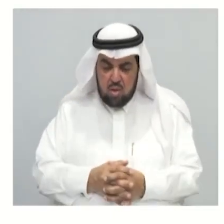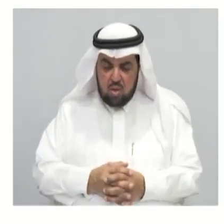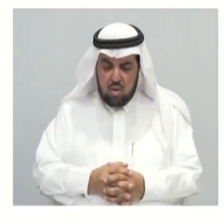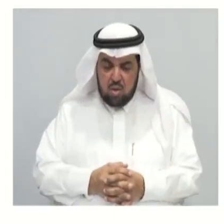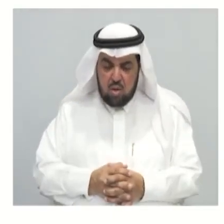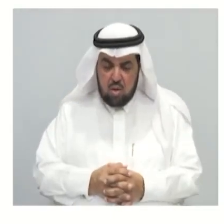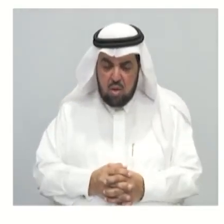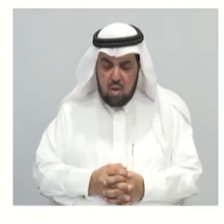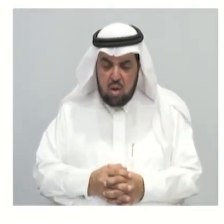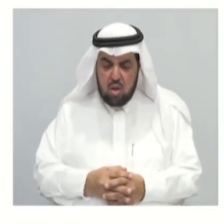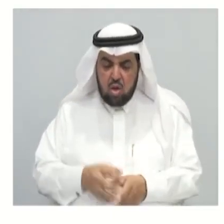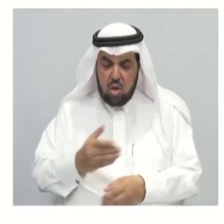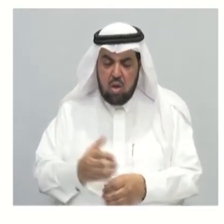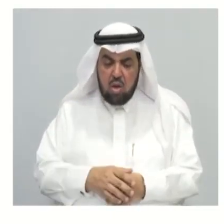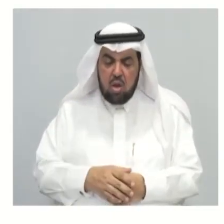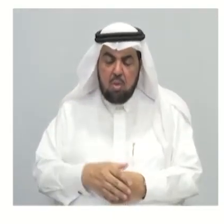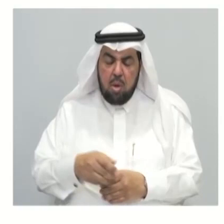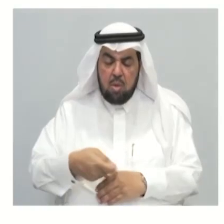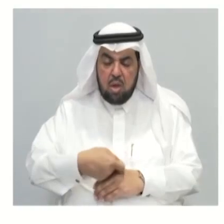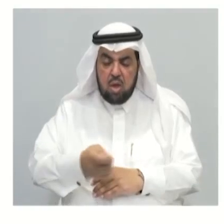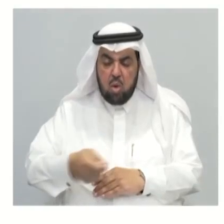المحاذاه ثم عمليه